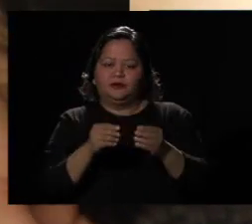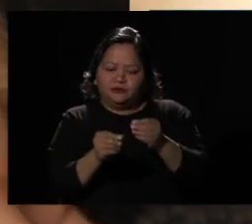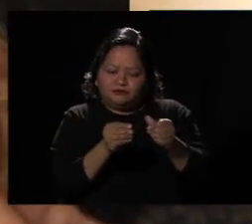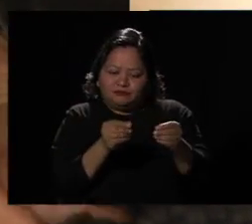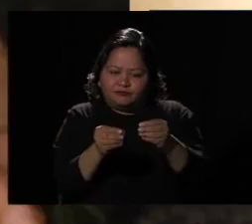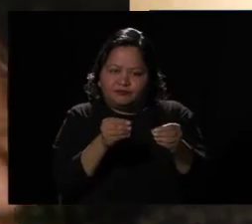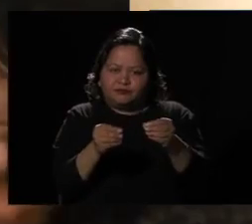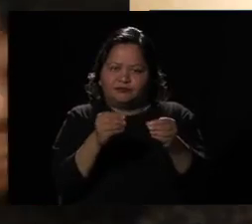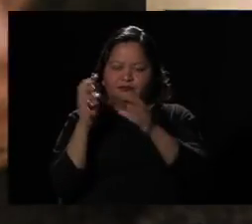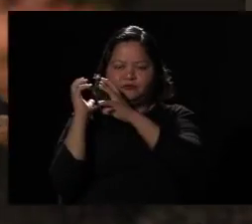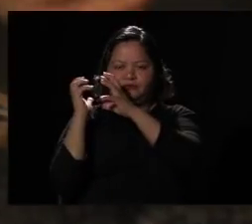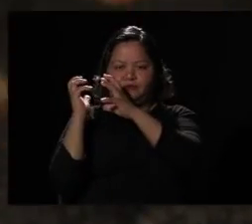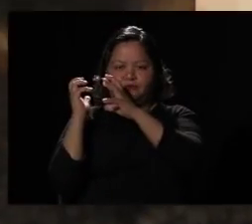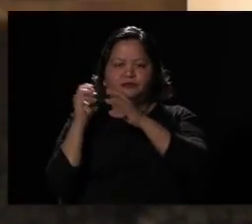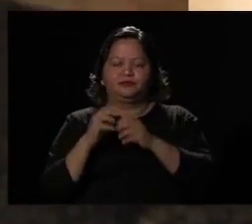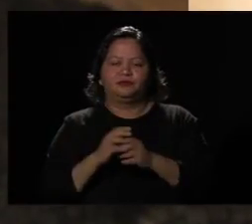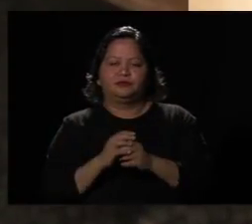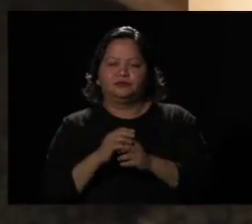halumtano